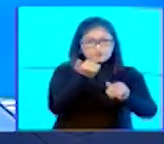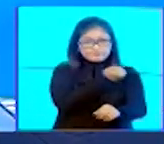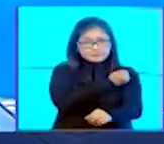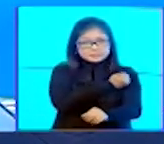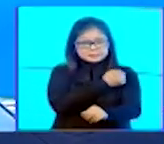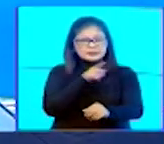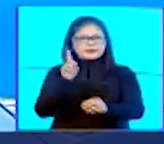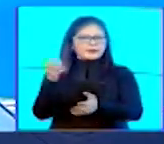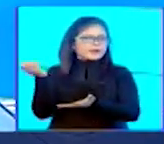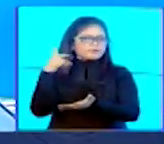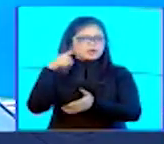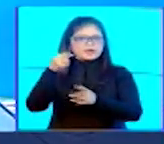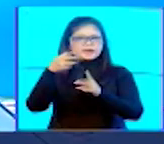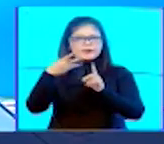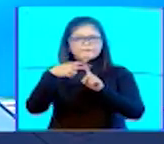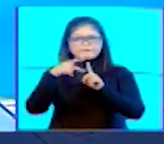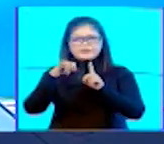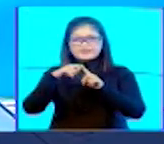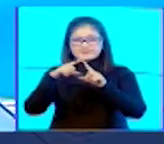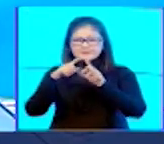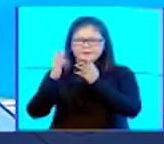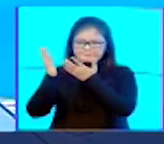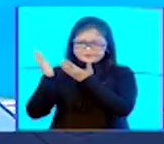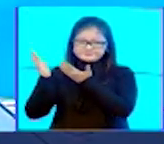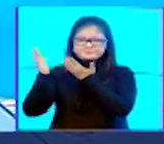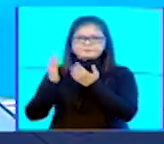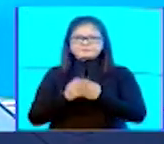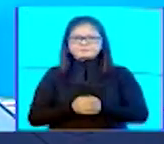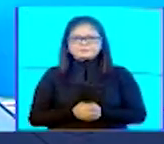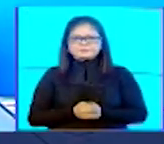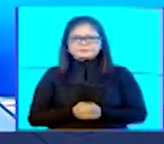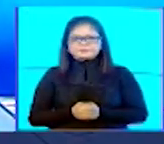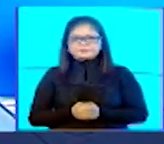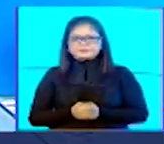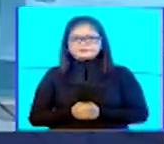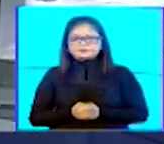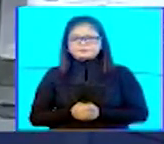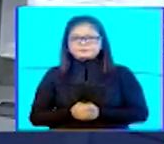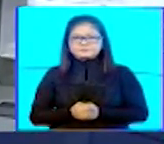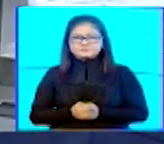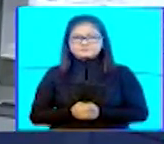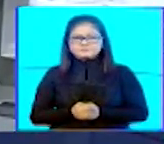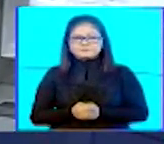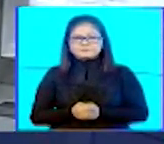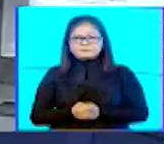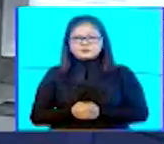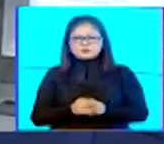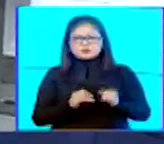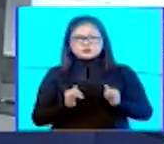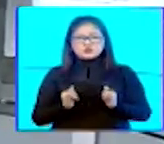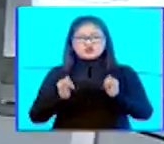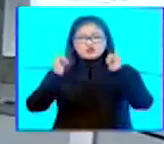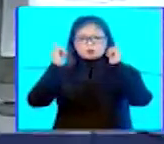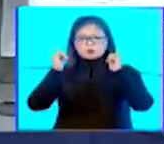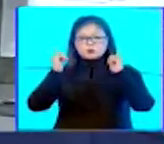berikut laporan Revika Sibarani serta juru kamera Enggar Bagus dan Leman. Pemirsa, hari kedua perpanjangan PPKM level 4